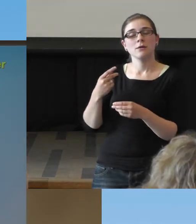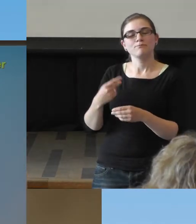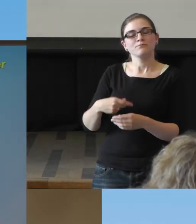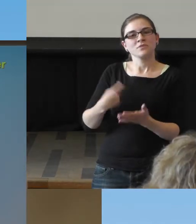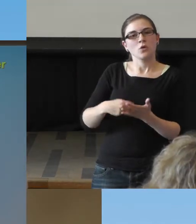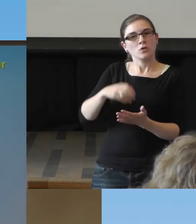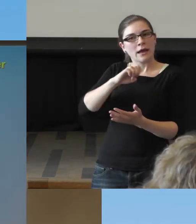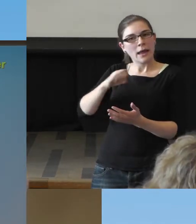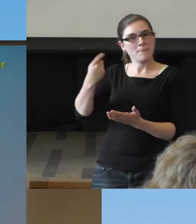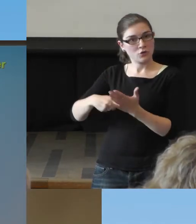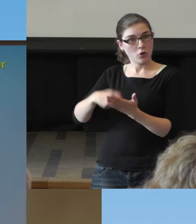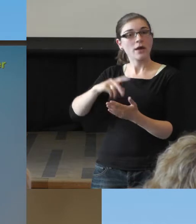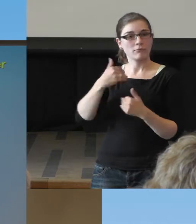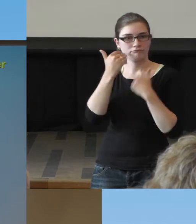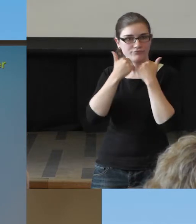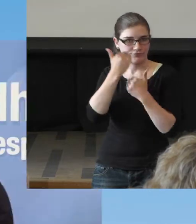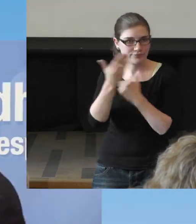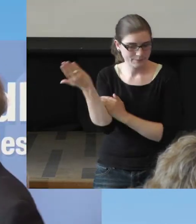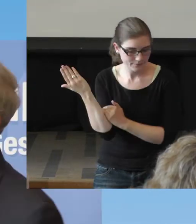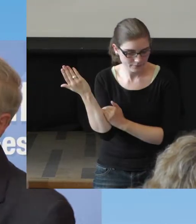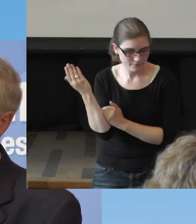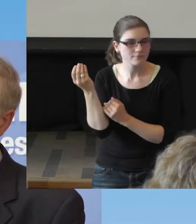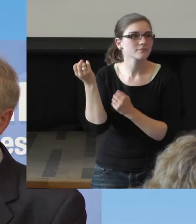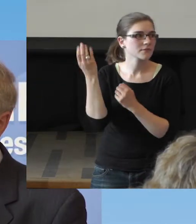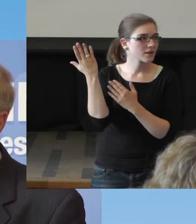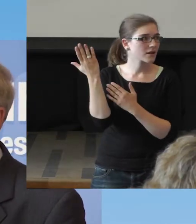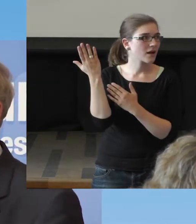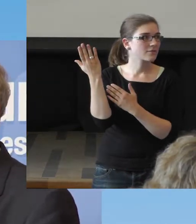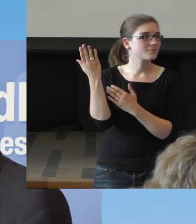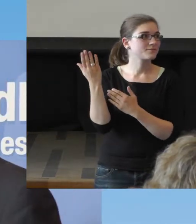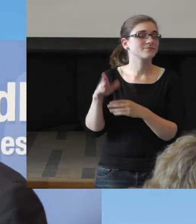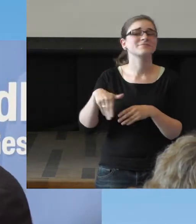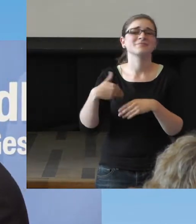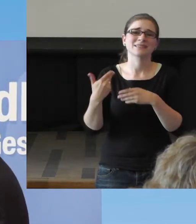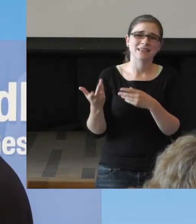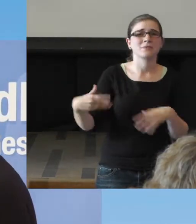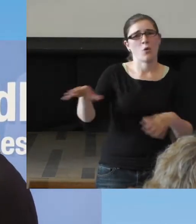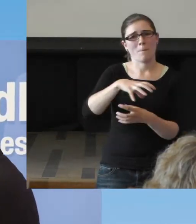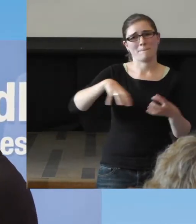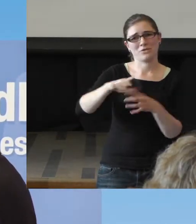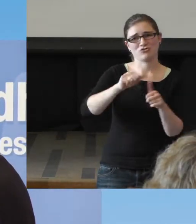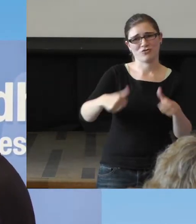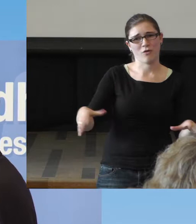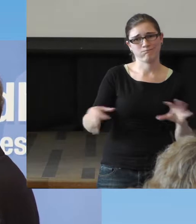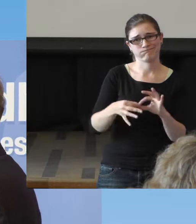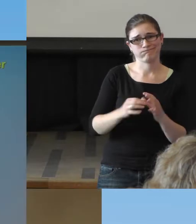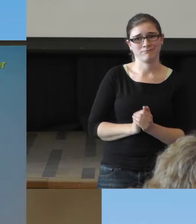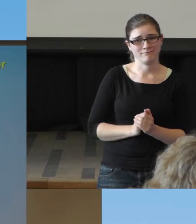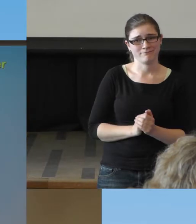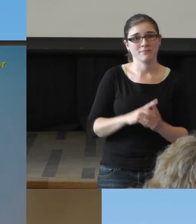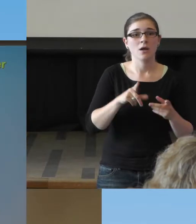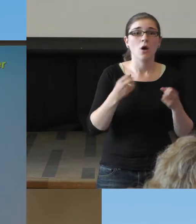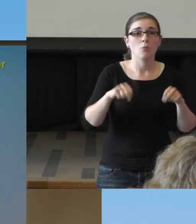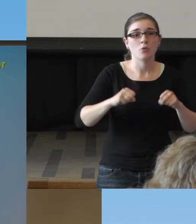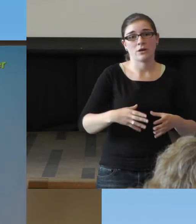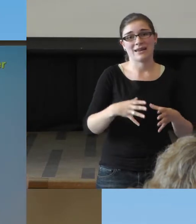noch ausführlicher hören, wobei er sicherlich darauf hinweisen wird, es gibt welche mit Polyneuropathie und welche ohne Polyneuropathie. Krampfadern können vielleicht